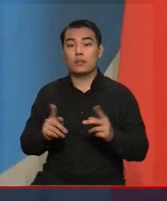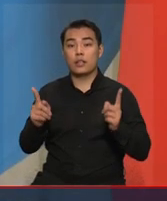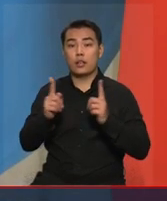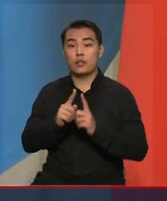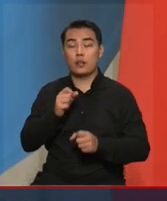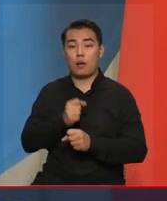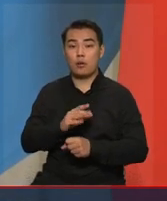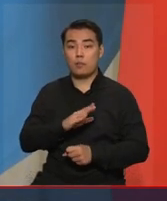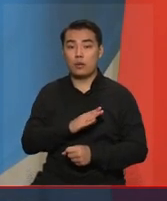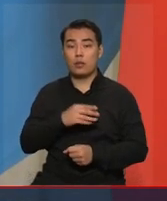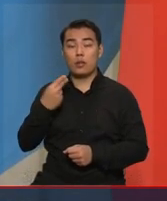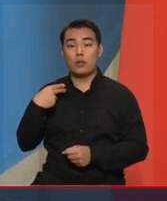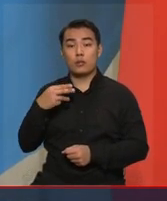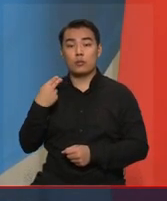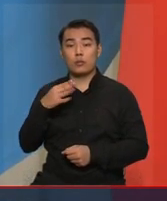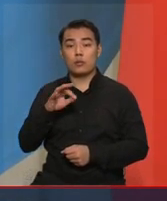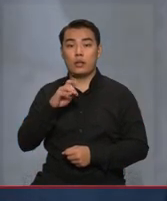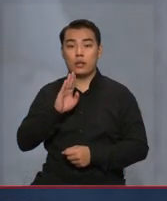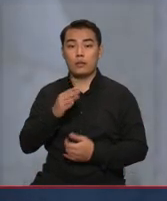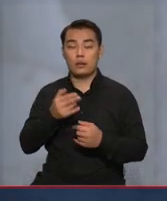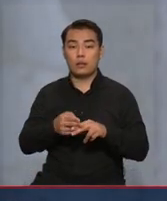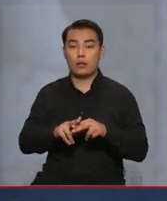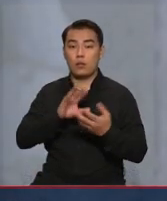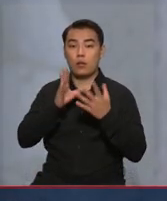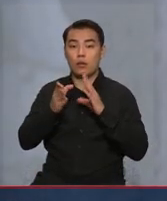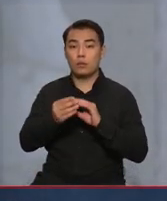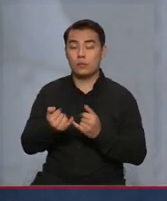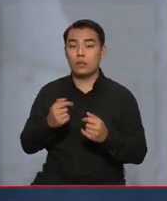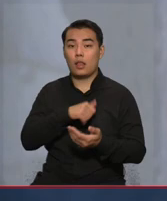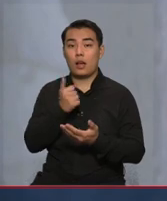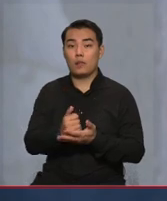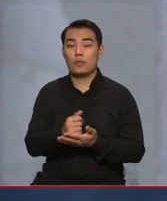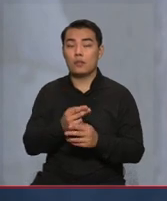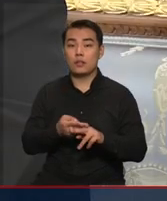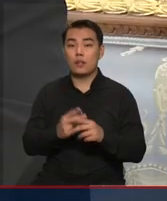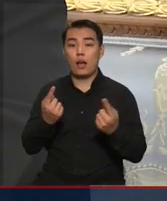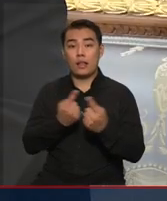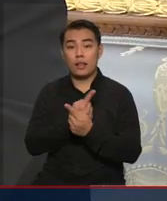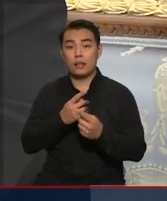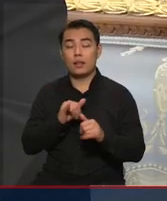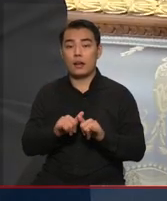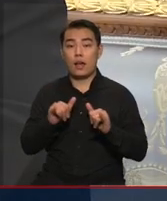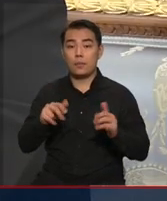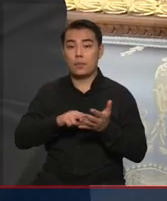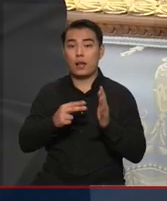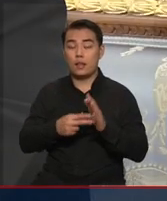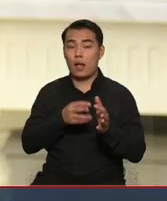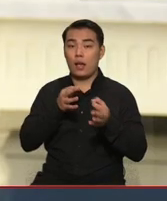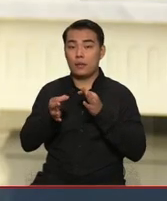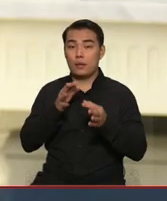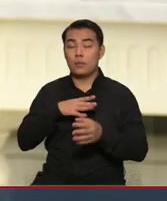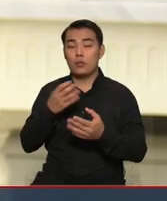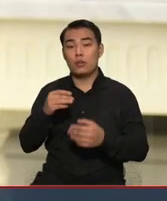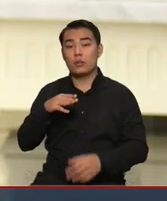өтті. Қасым Жомарт Тоқаев өзге әріптестерімен ұйым қызметінің басым бағыттарын ынтымақты нығайту әрі дамыту жоспарын талқылады. Сондай-ақ